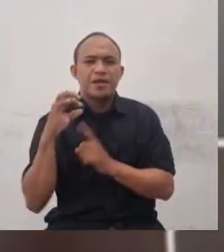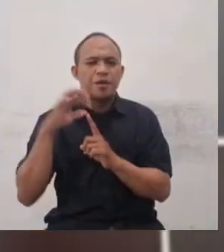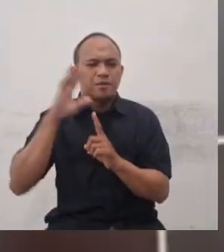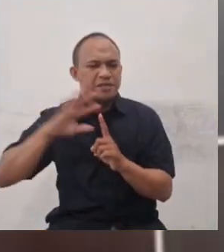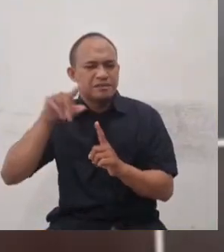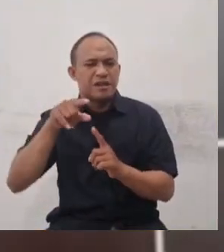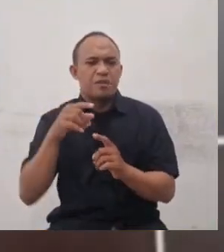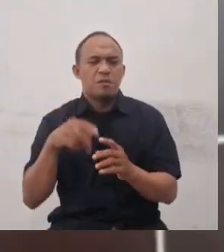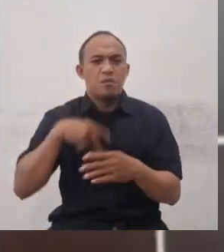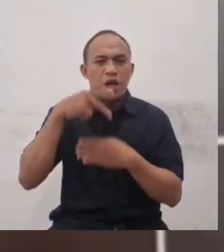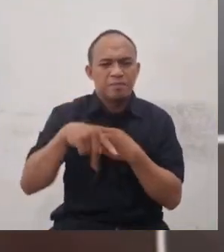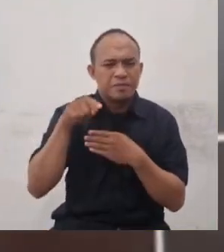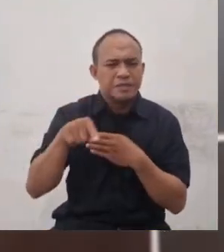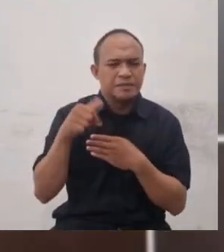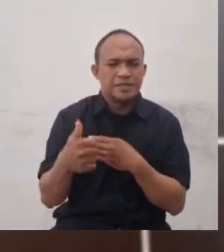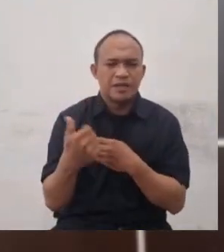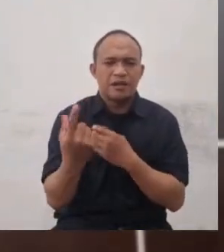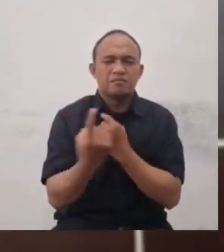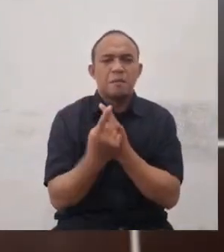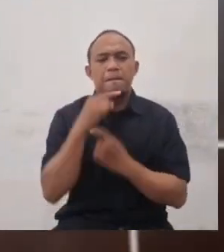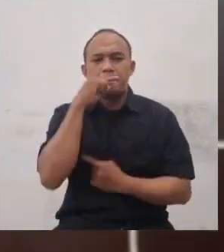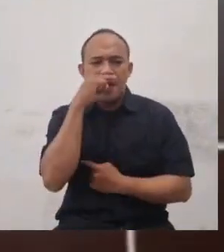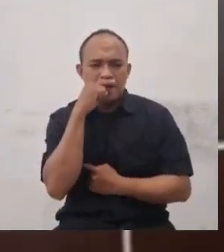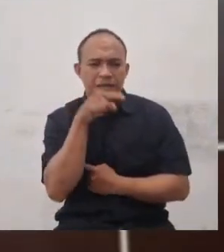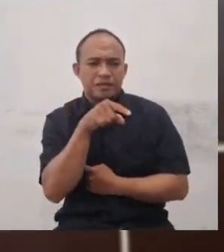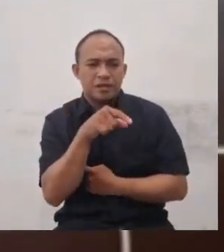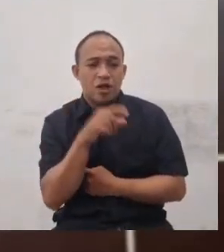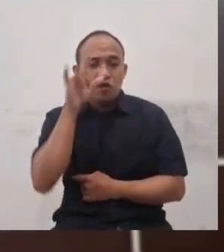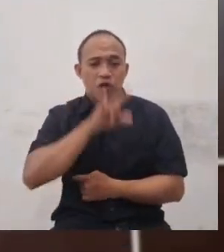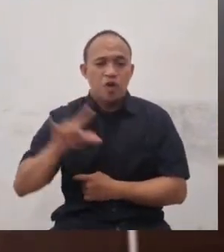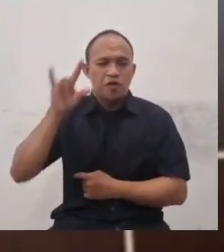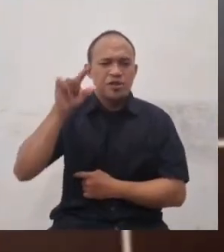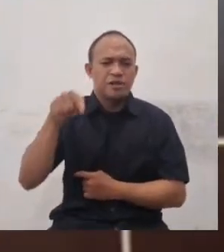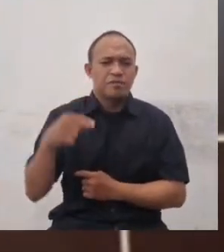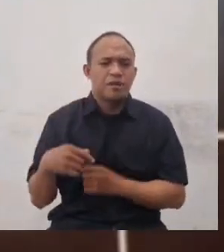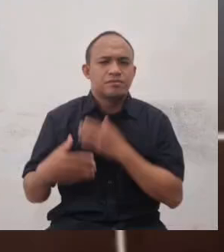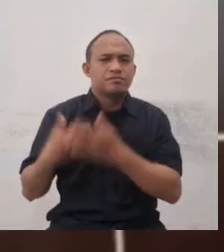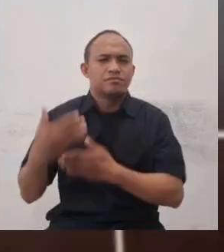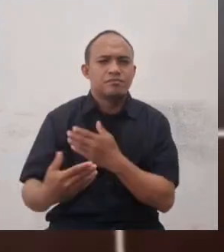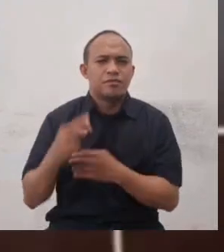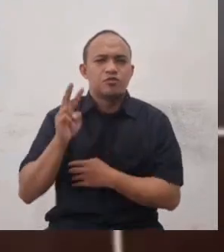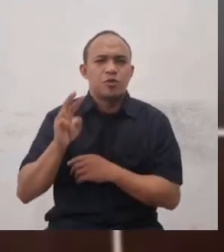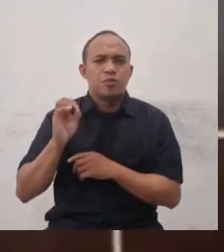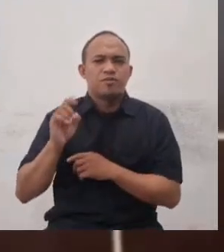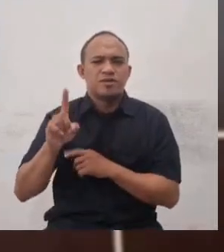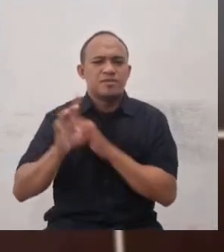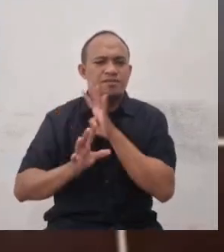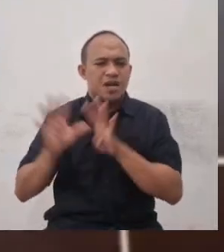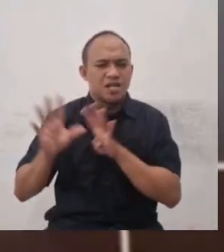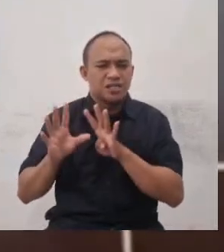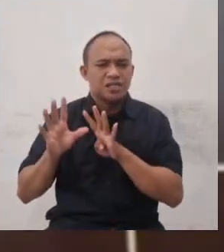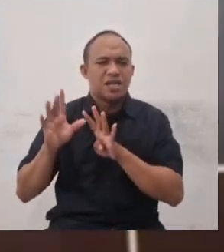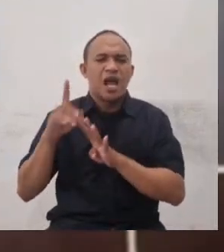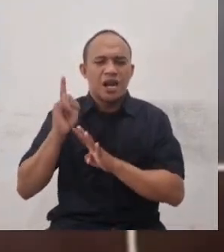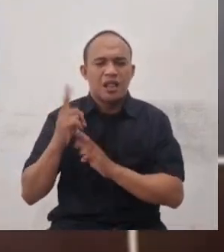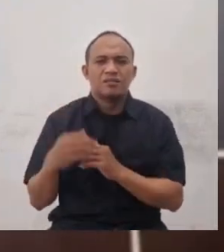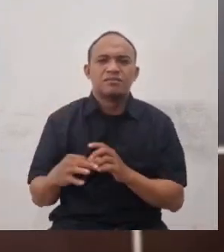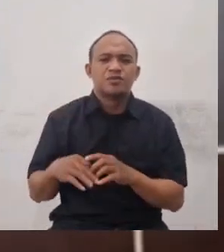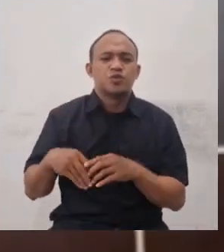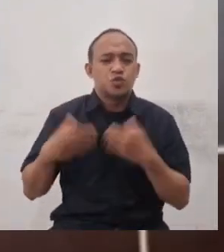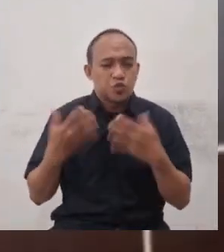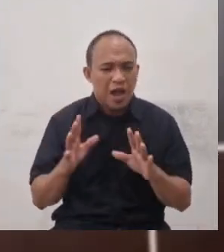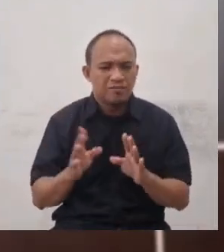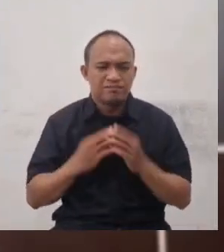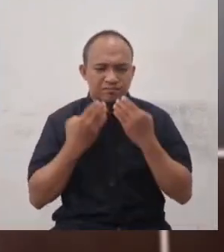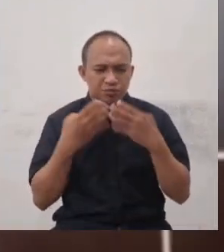pemerintah, program janji kampanye Bapak Joko Widodo pada saat kampanye 2019 dan ini sudah